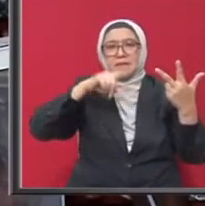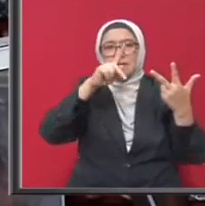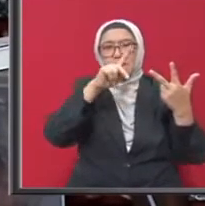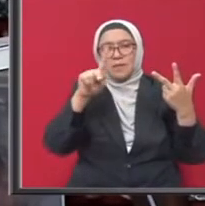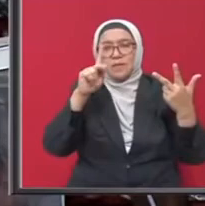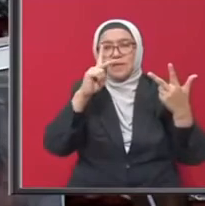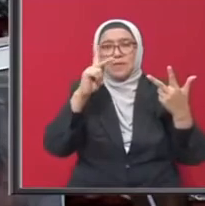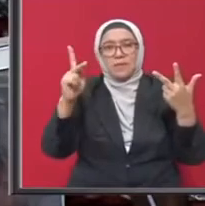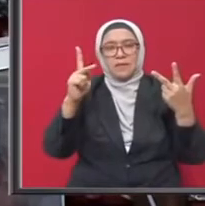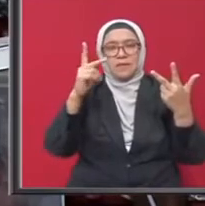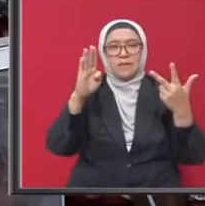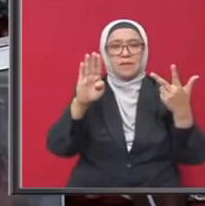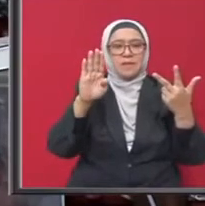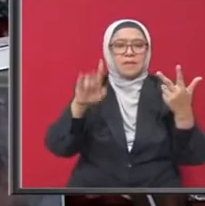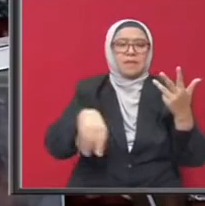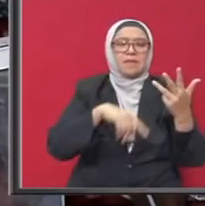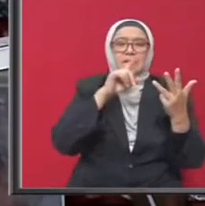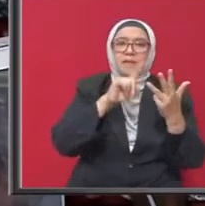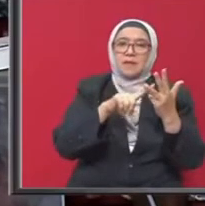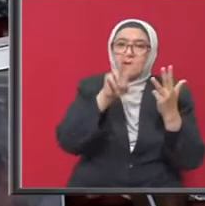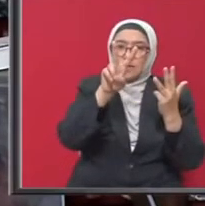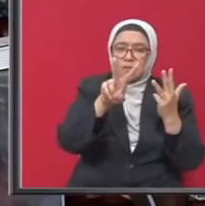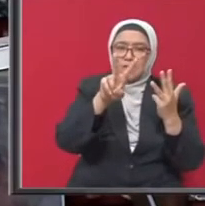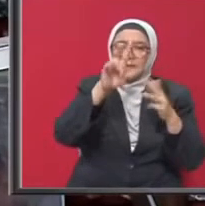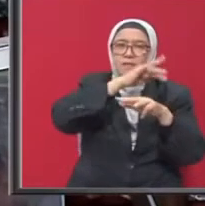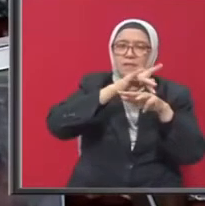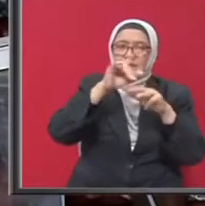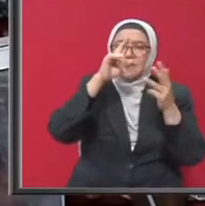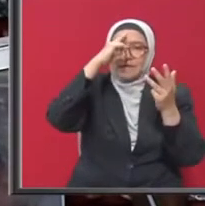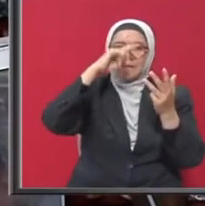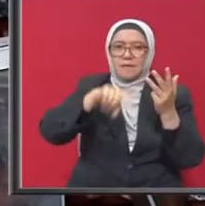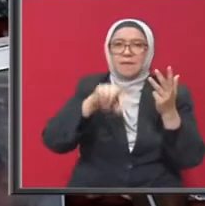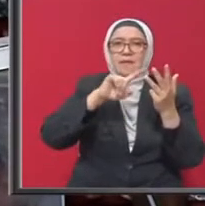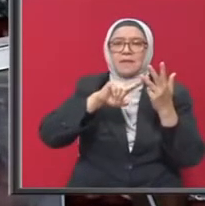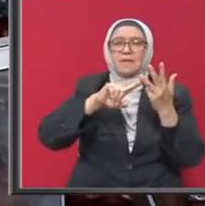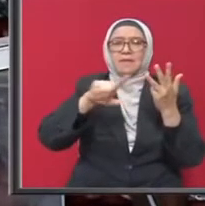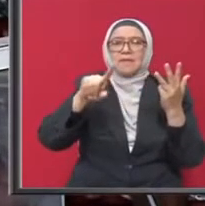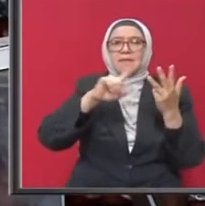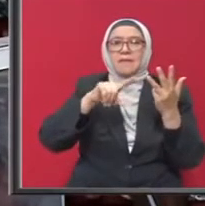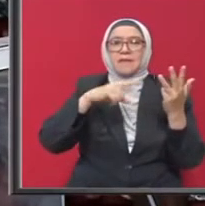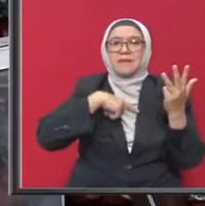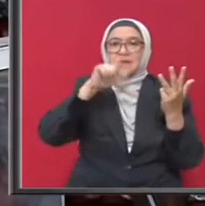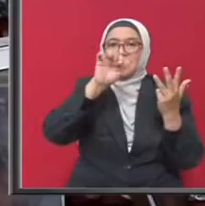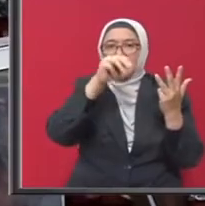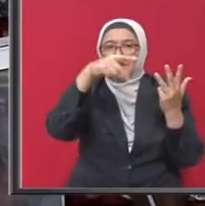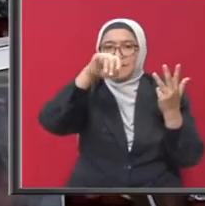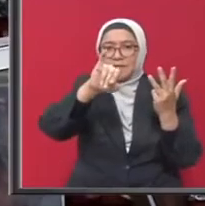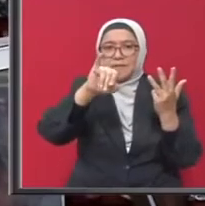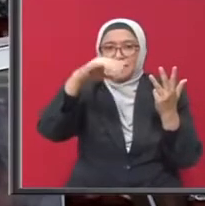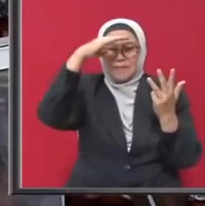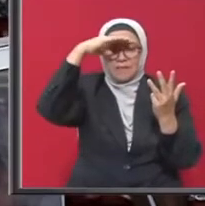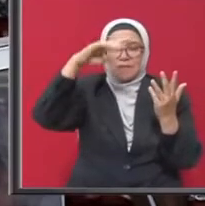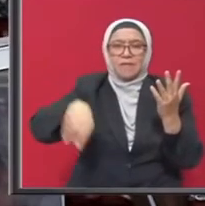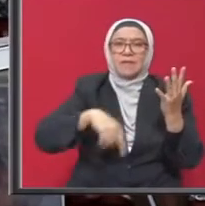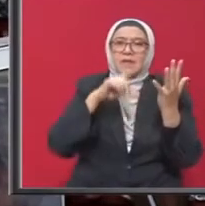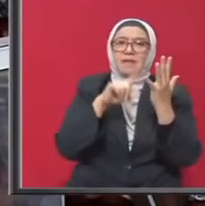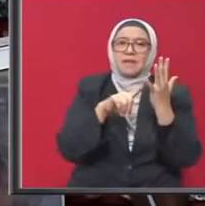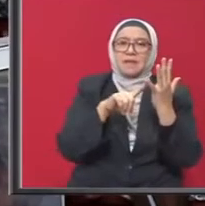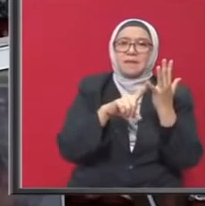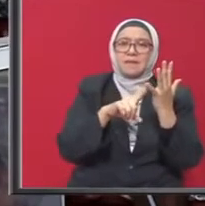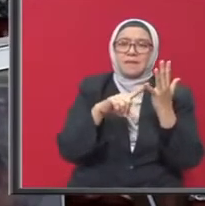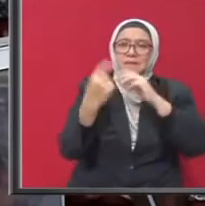Kuala Kubu bharu sedang O2 jawatan di taman Sinar Harapan Tanpo Joko Widodo jawatan di taman Sinar Harapan